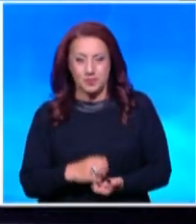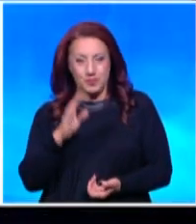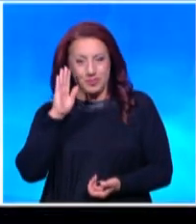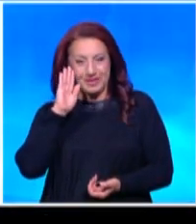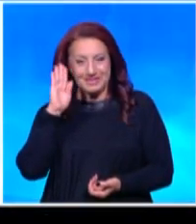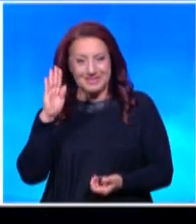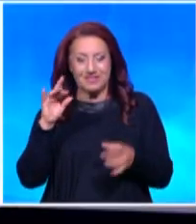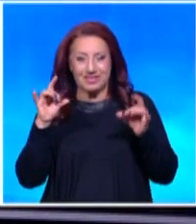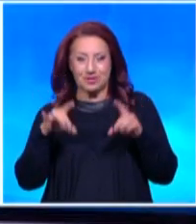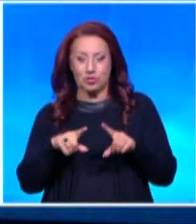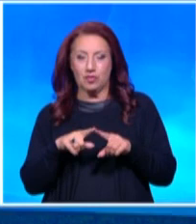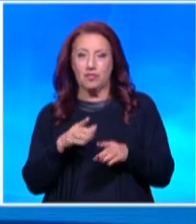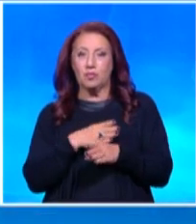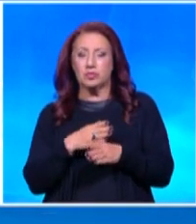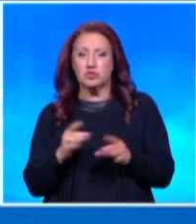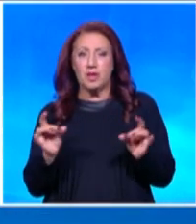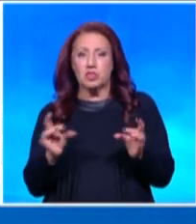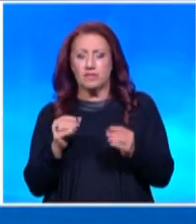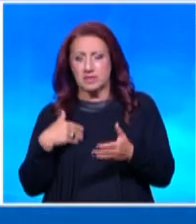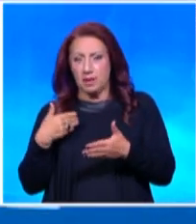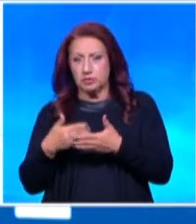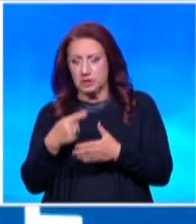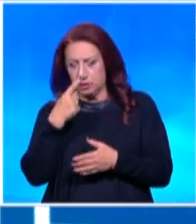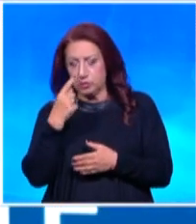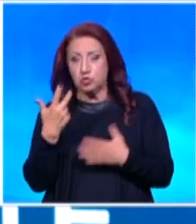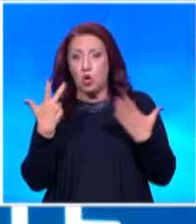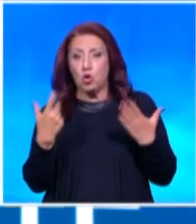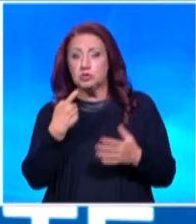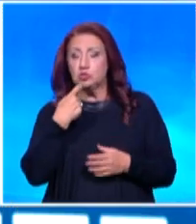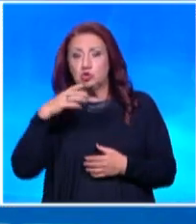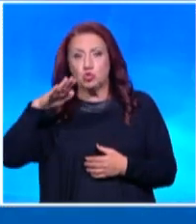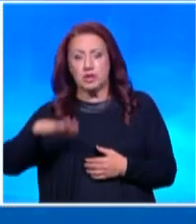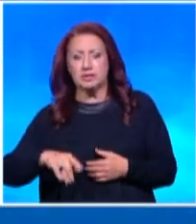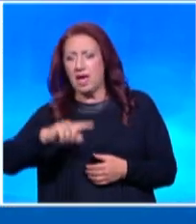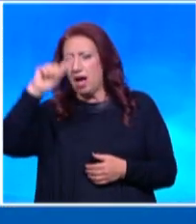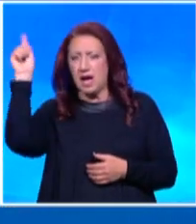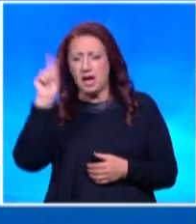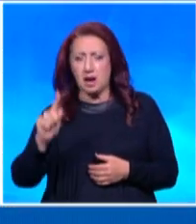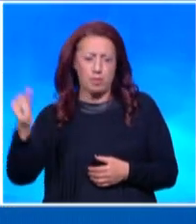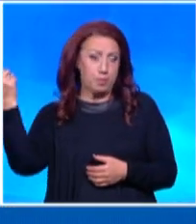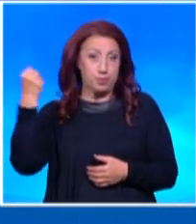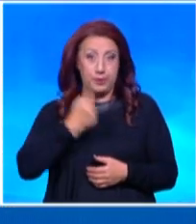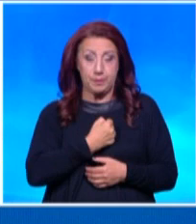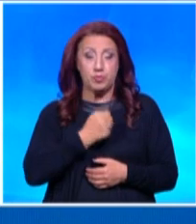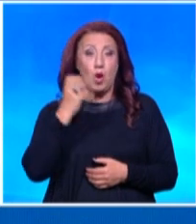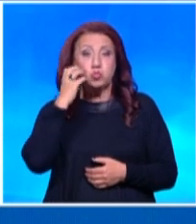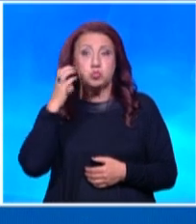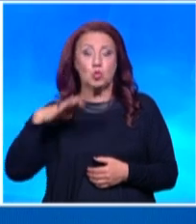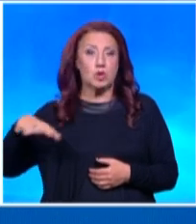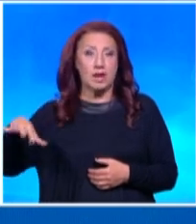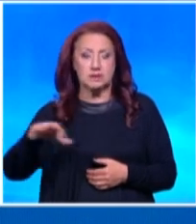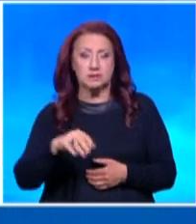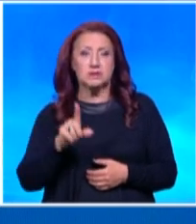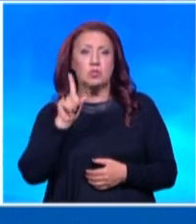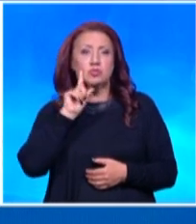Здравейте отново. Продължаваме с новина от последните минути. 8-годишно дете е ударено от гръмотевица в Бургас. Момченцето е в